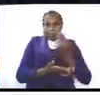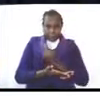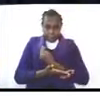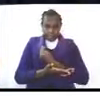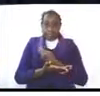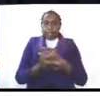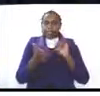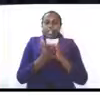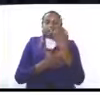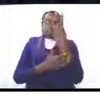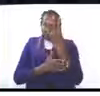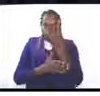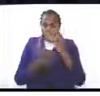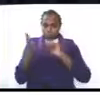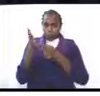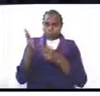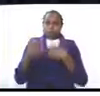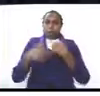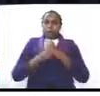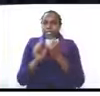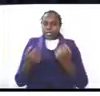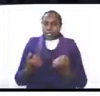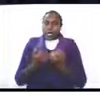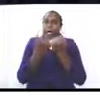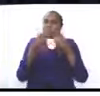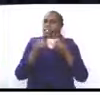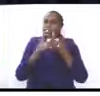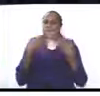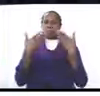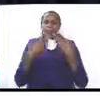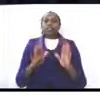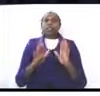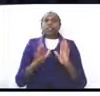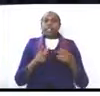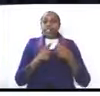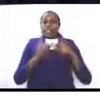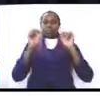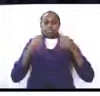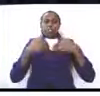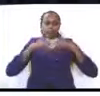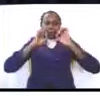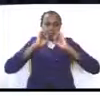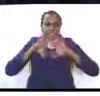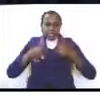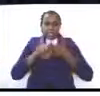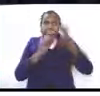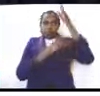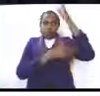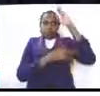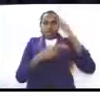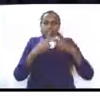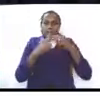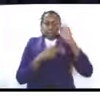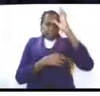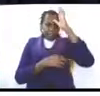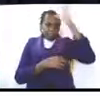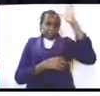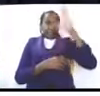ya manne tuweze kuyatimiza, na tukiyatimiza tutaweza kupata baraka za Mungu, katika jina la Mungu